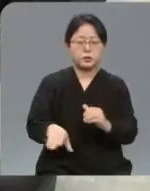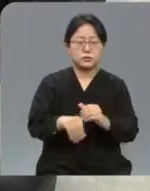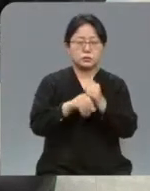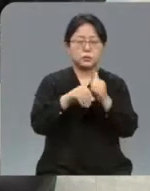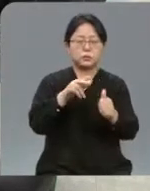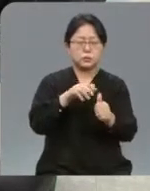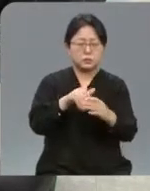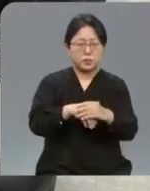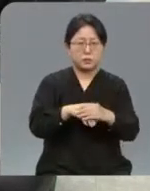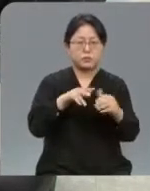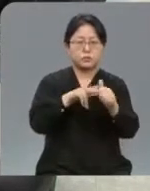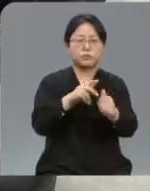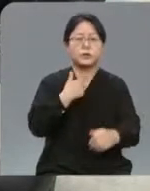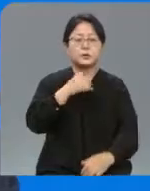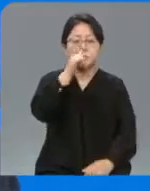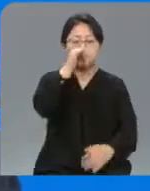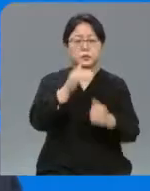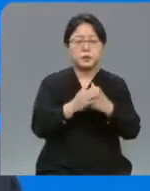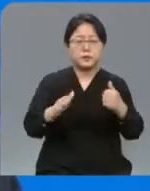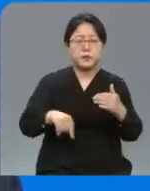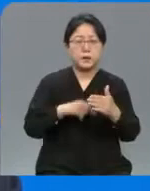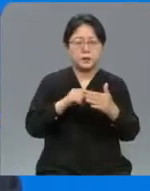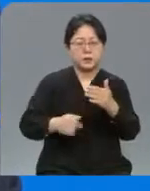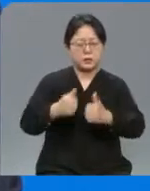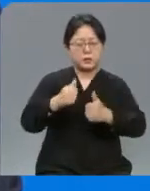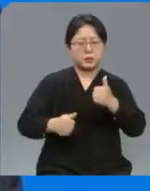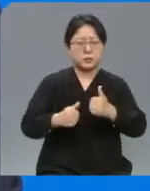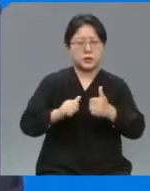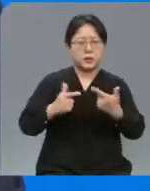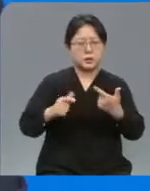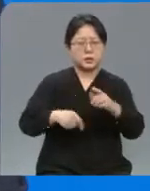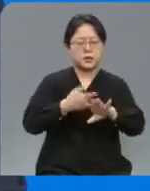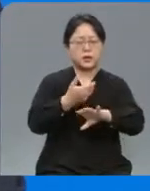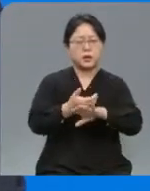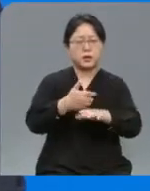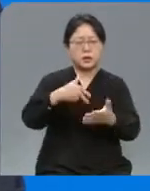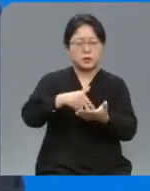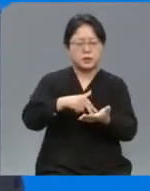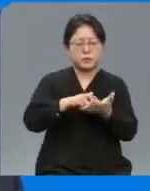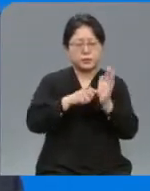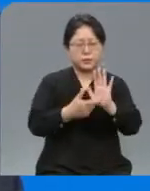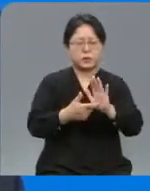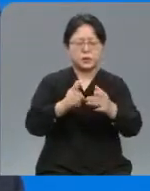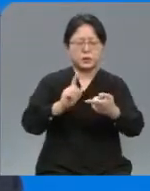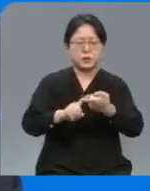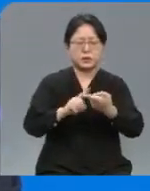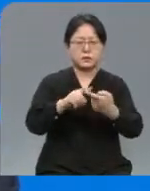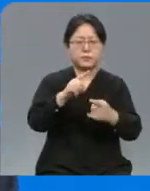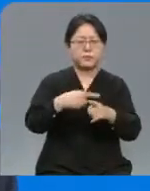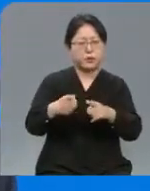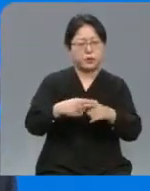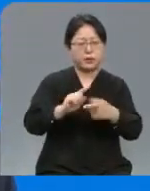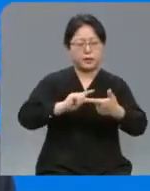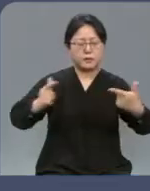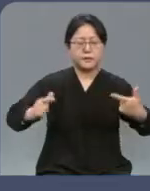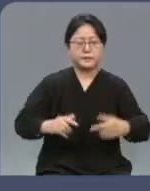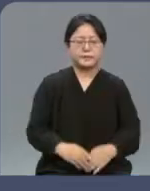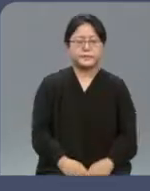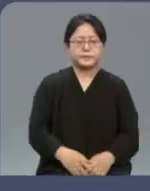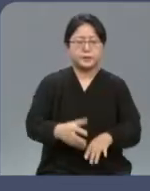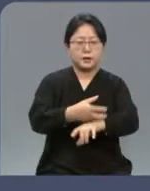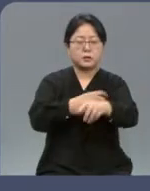출마한 경력이 있는 만큼 내부 경쟁 이상의 개혁 의지를 보여줄 수 있을지에 대해서는 평가가 엇갈립니다